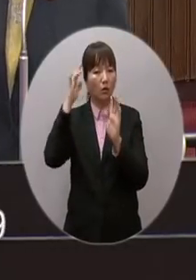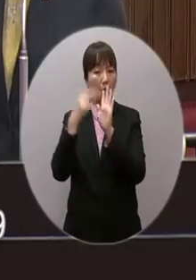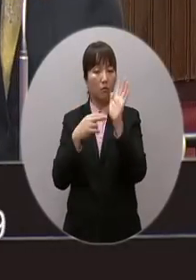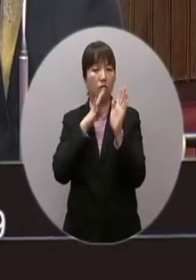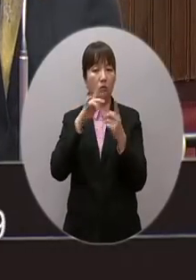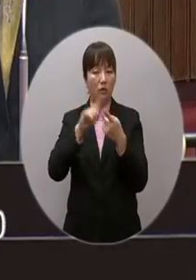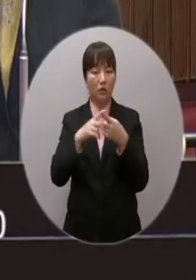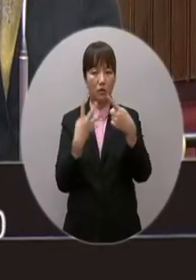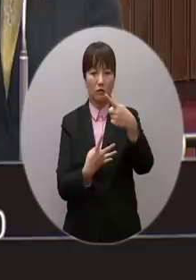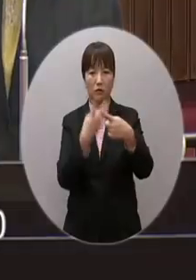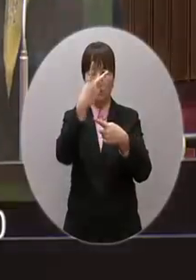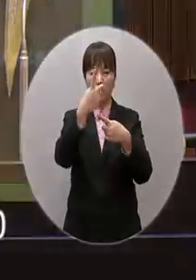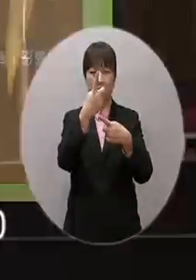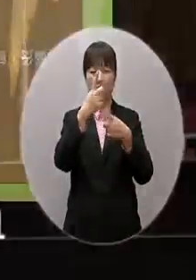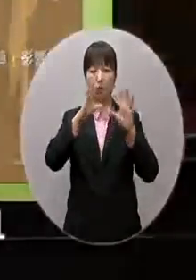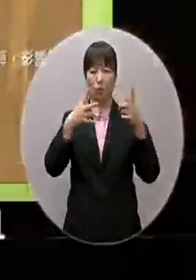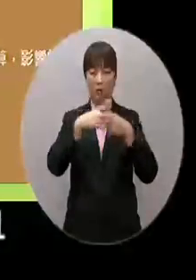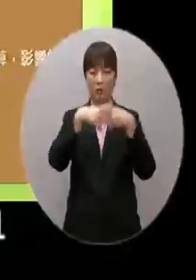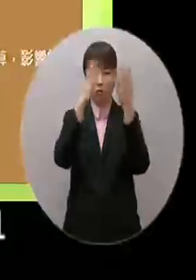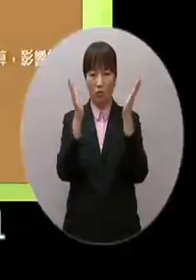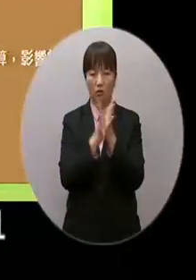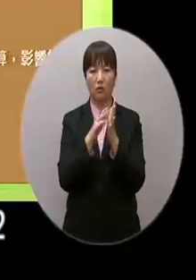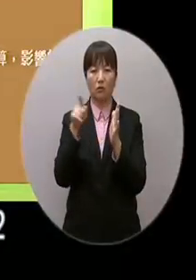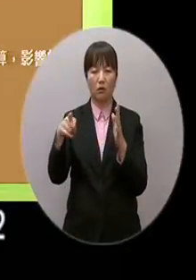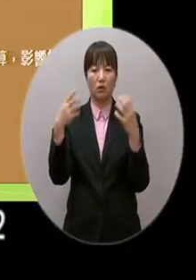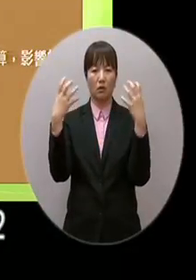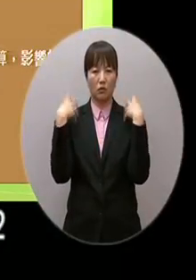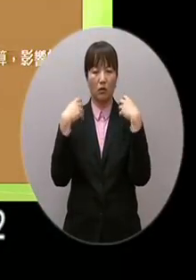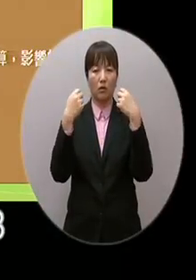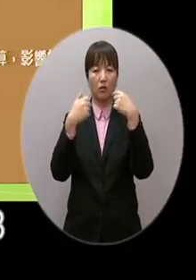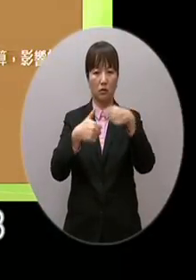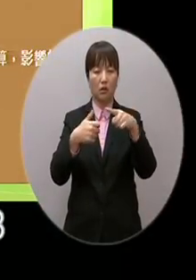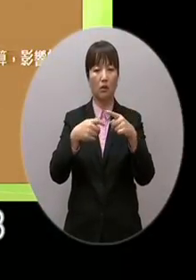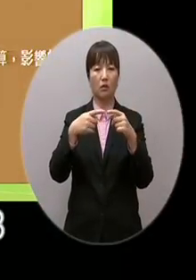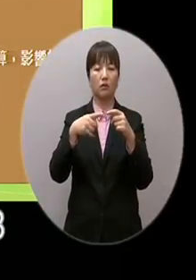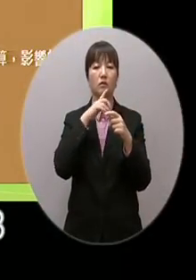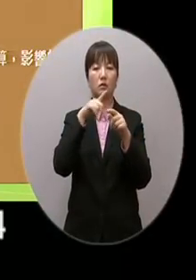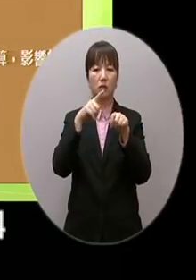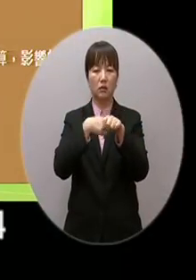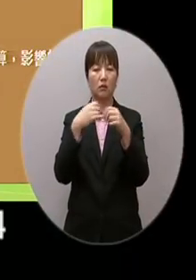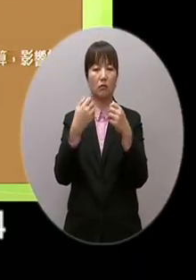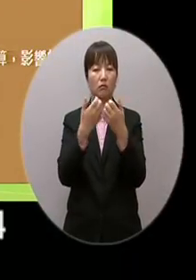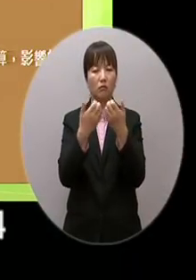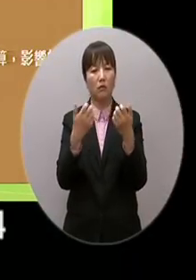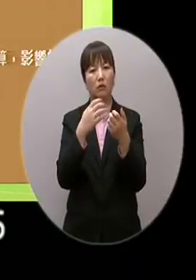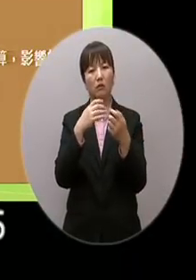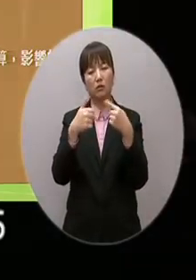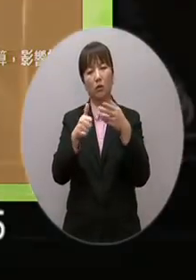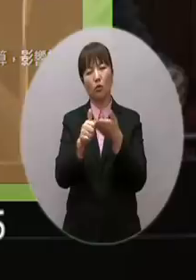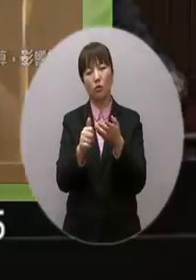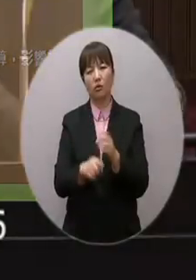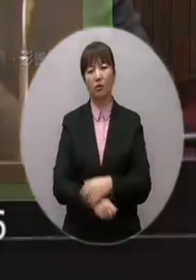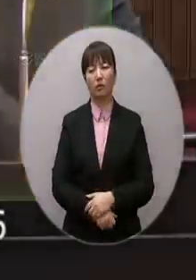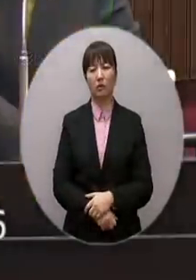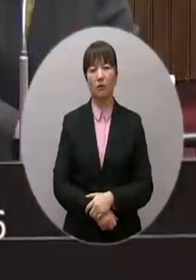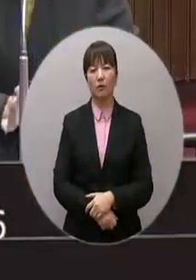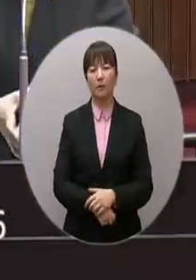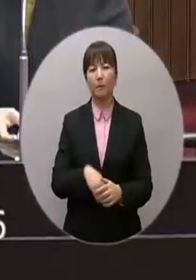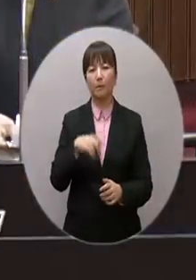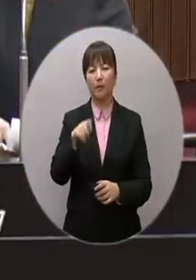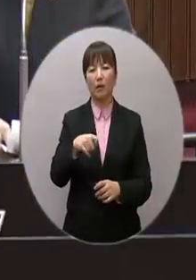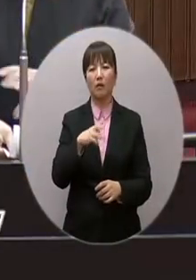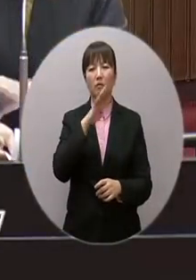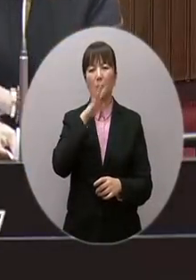台1/4的小学都是他们在做第一线的性别平等教育。好，所以我估计这类就是说，会欢